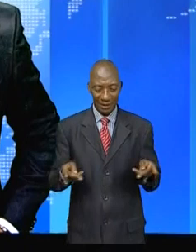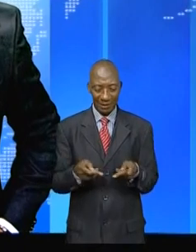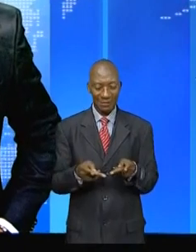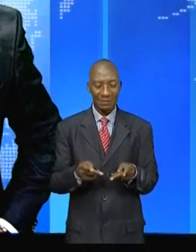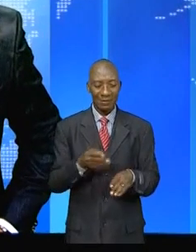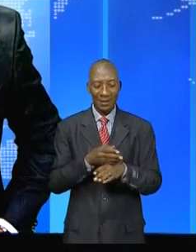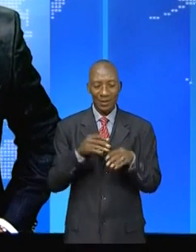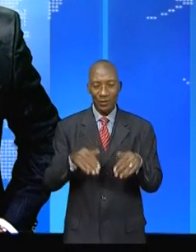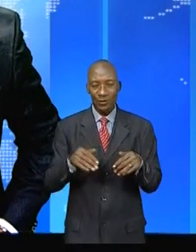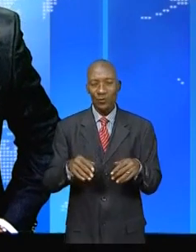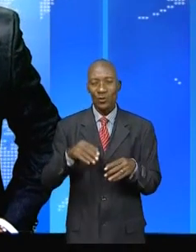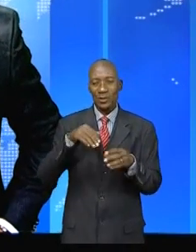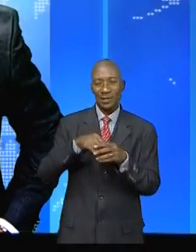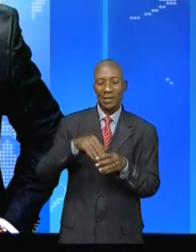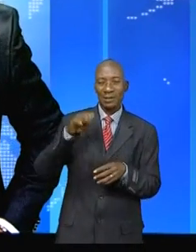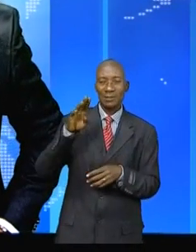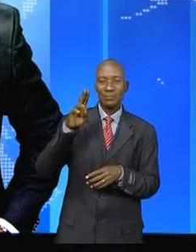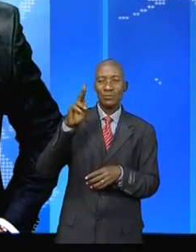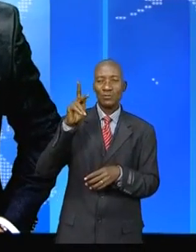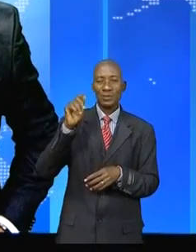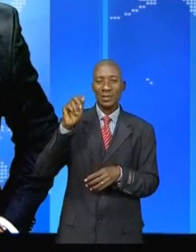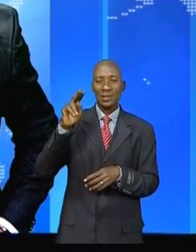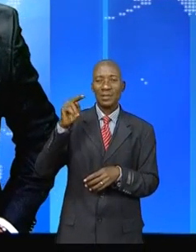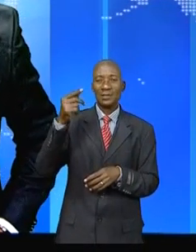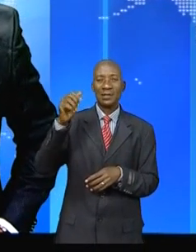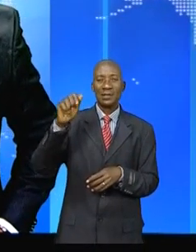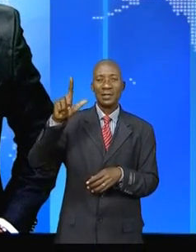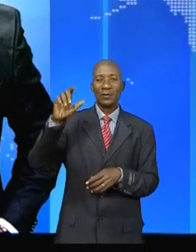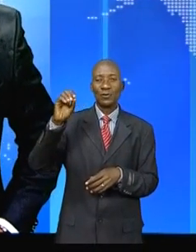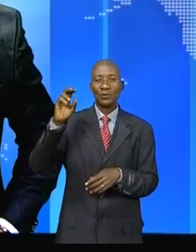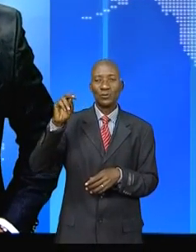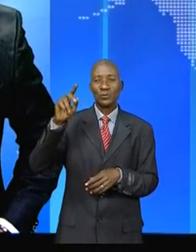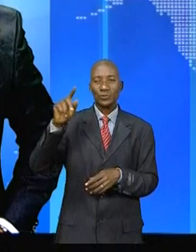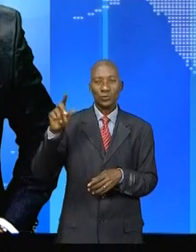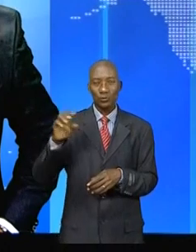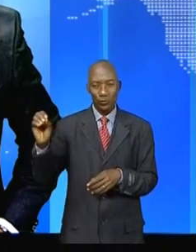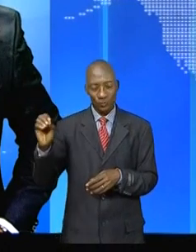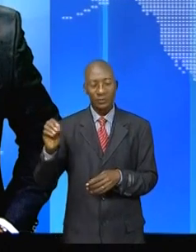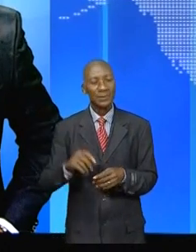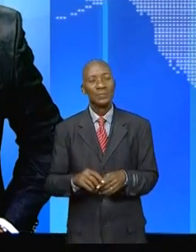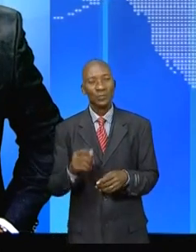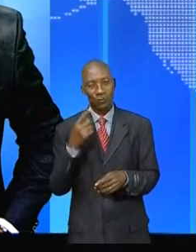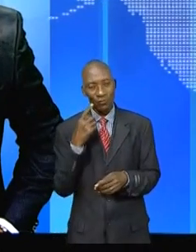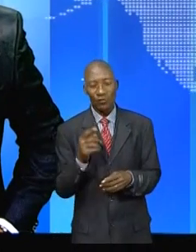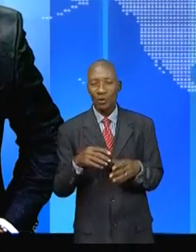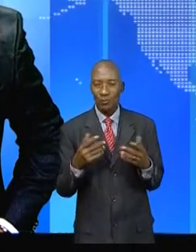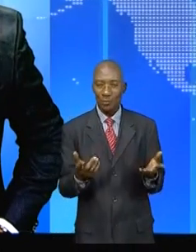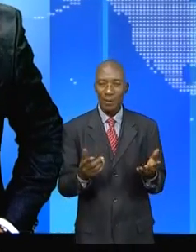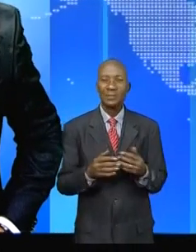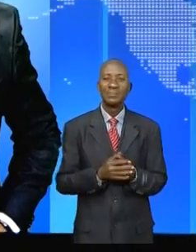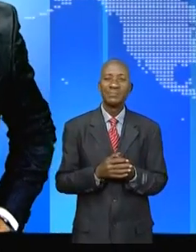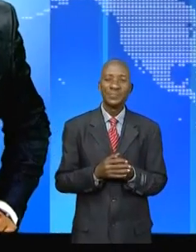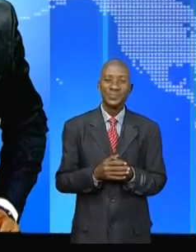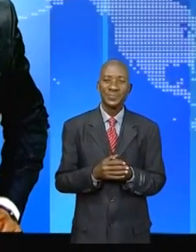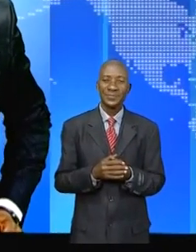s'élèvent déjà pour le strict respect d'un protocole sanitaire dans le pays qui sort du confinement. Et à Kinshasa, la ministre de la Culture